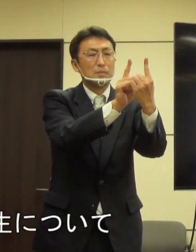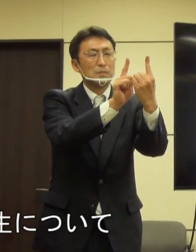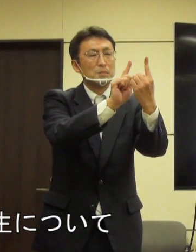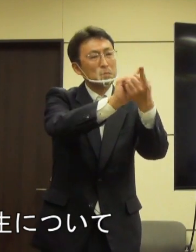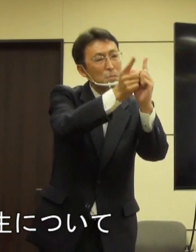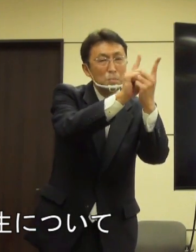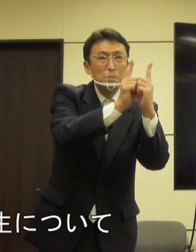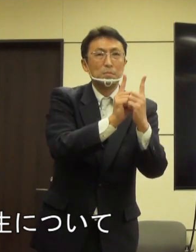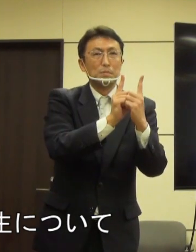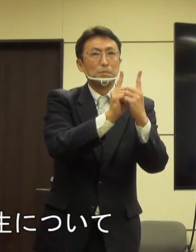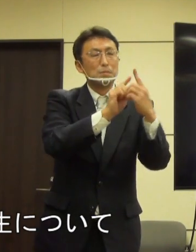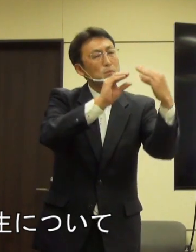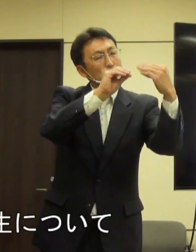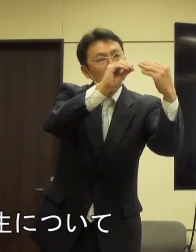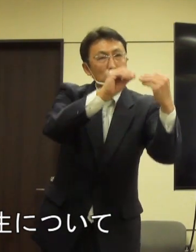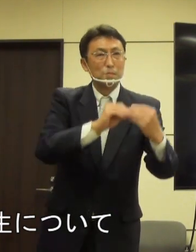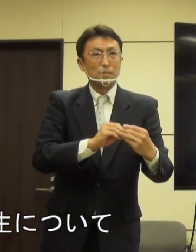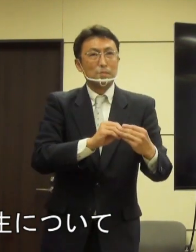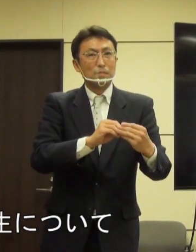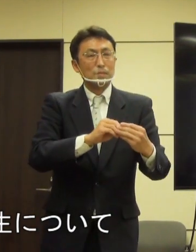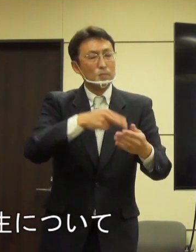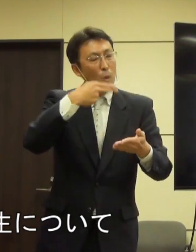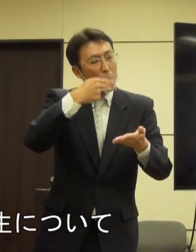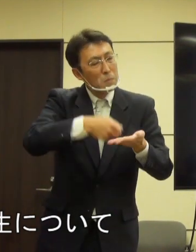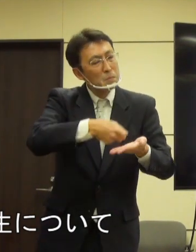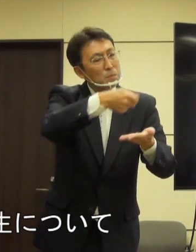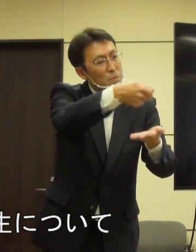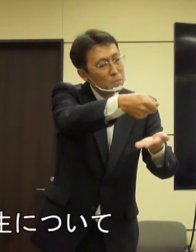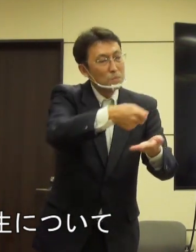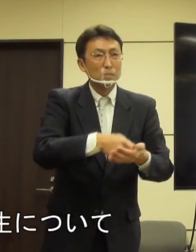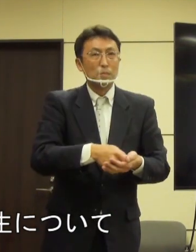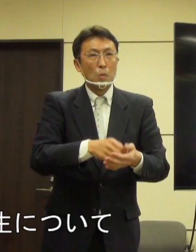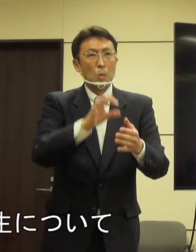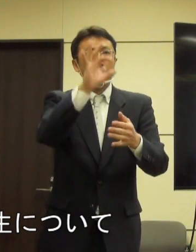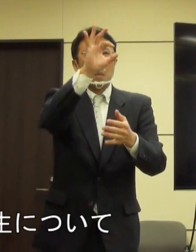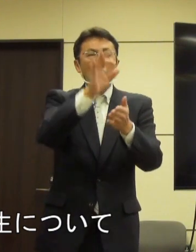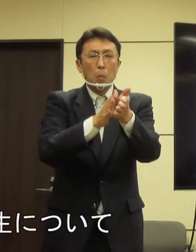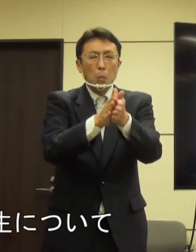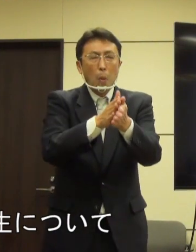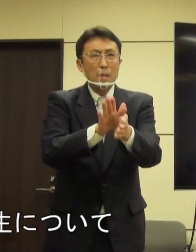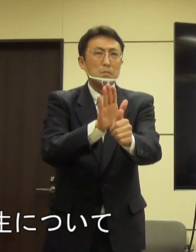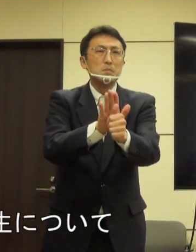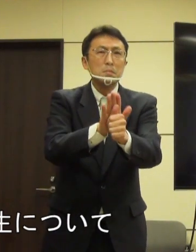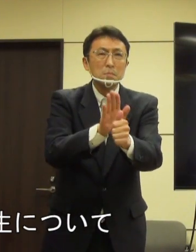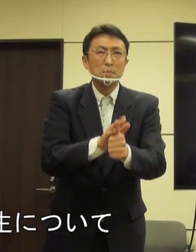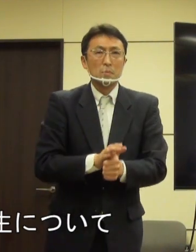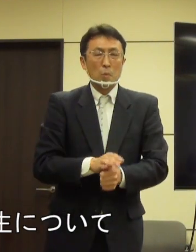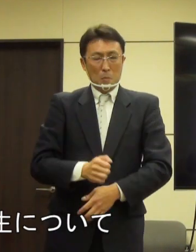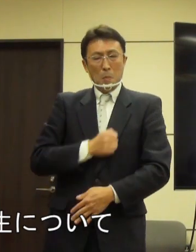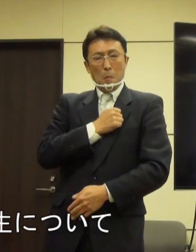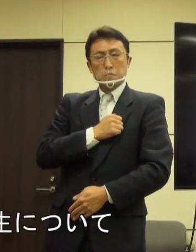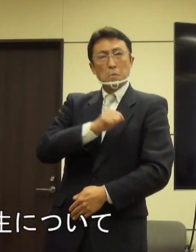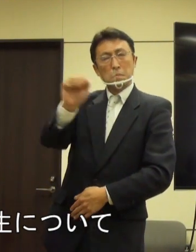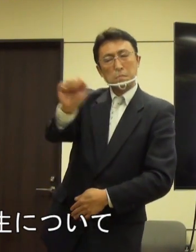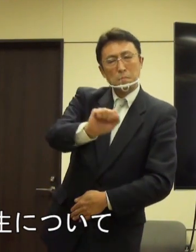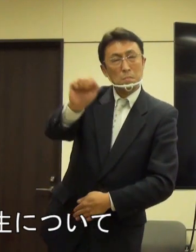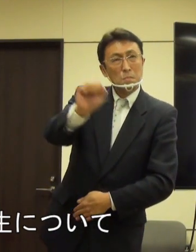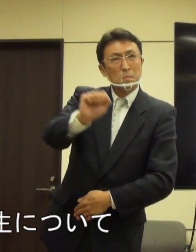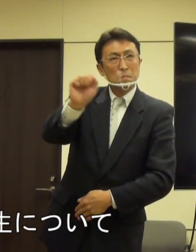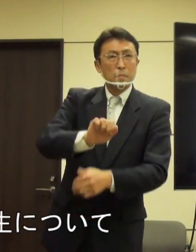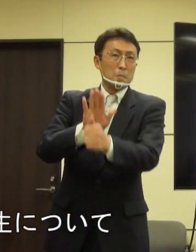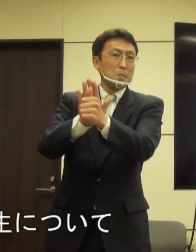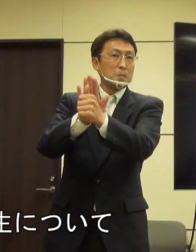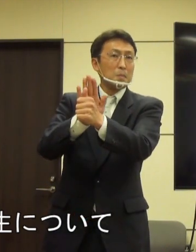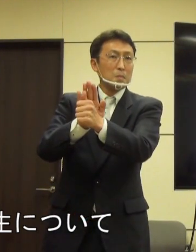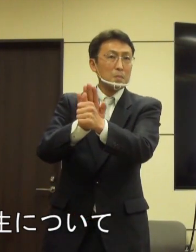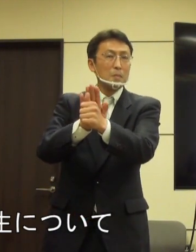接して食事や入浴排泄の介助しているわけでありますその点では会場のさっきの耳